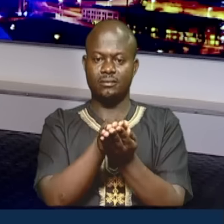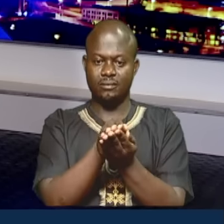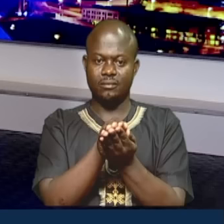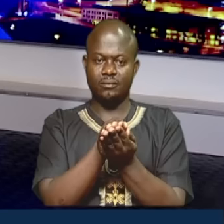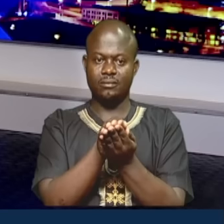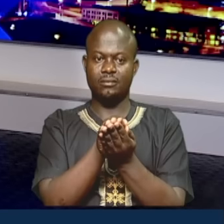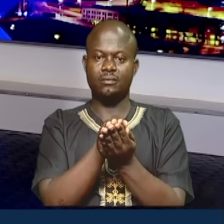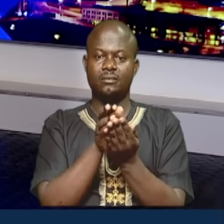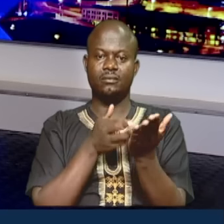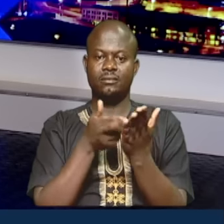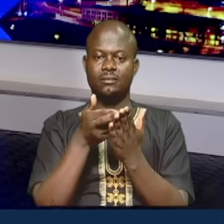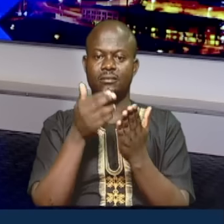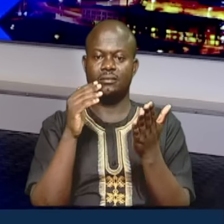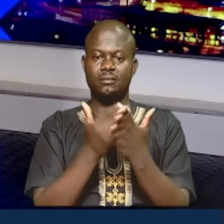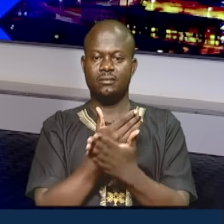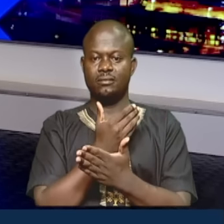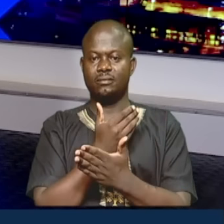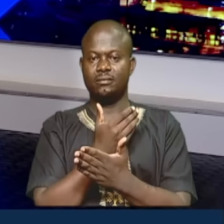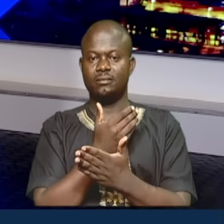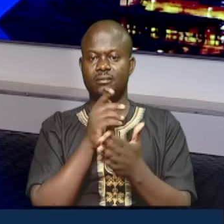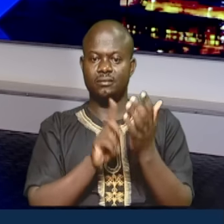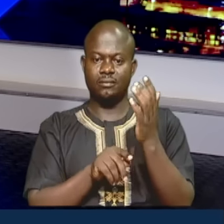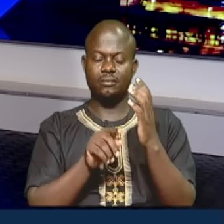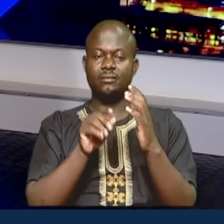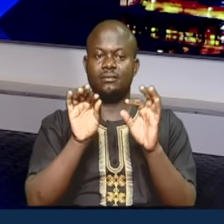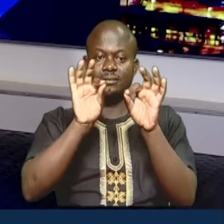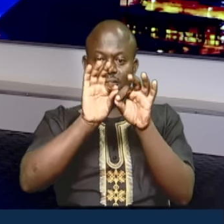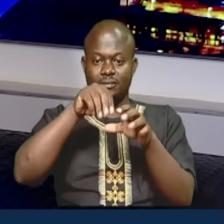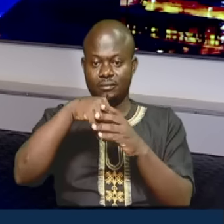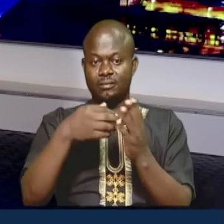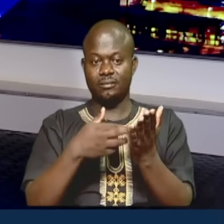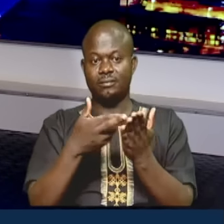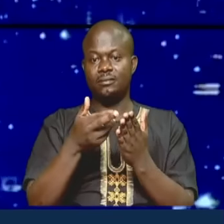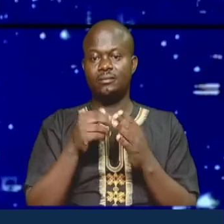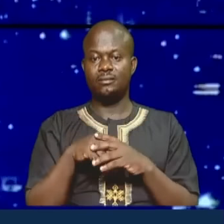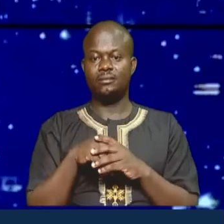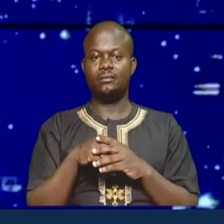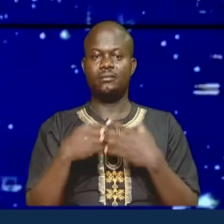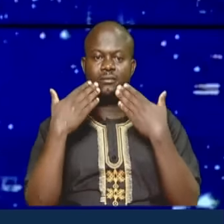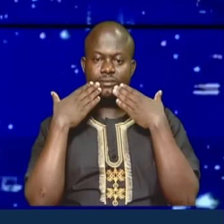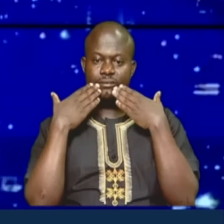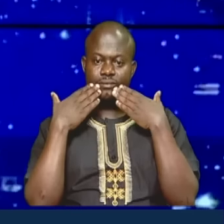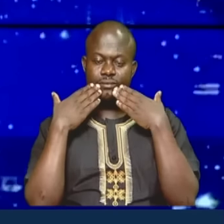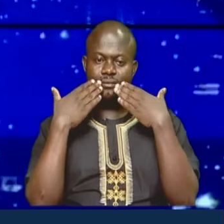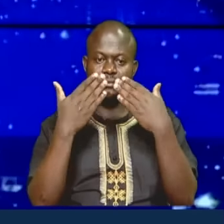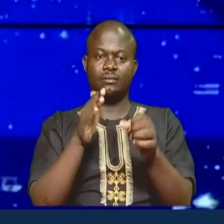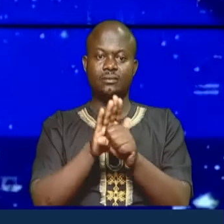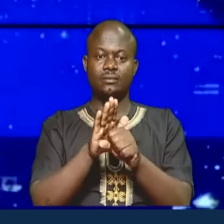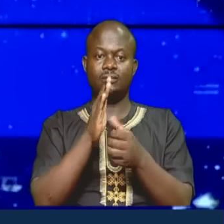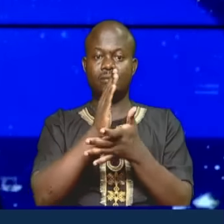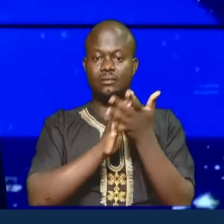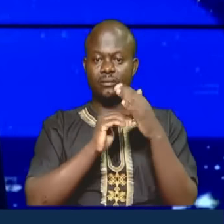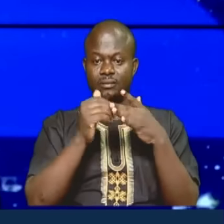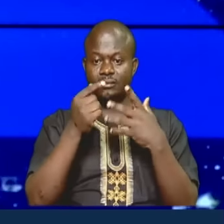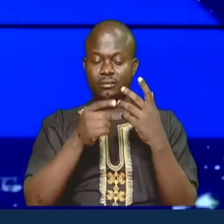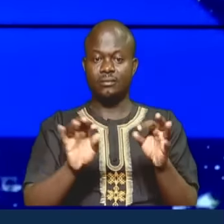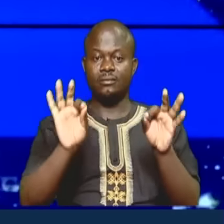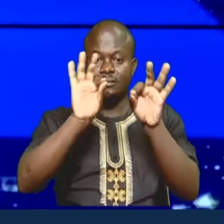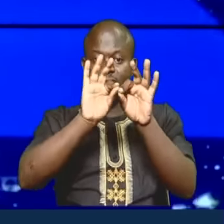nshya ese ni biki by'ingenzi biri muri iyo raporo Yarakoze cyane ngira ngo bimwe mu by'ingenzi byagaragaye muri